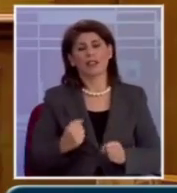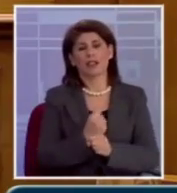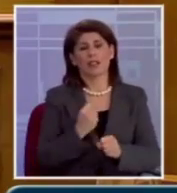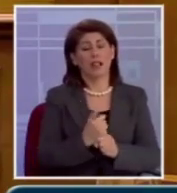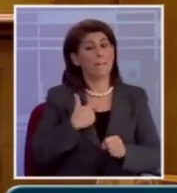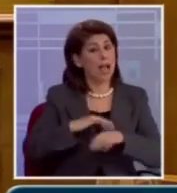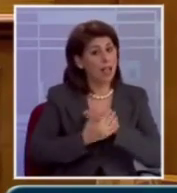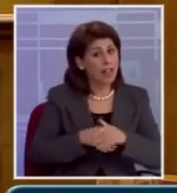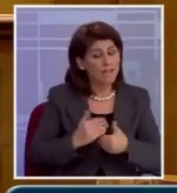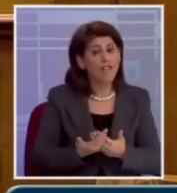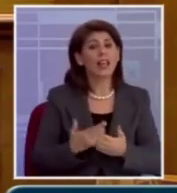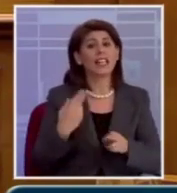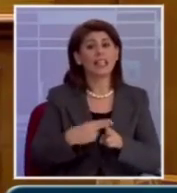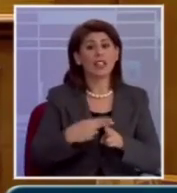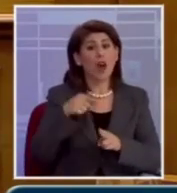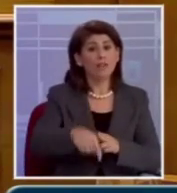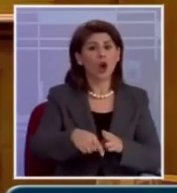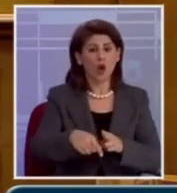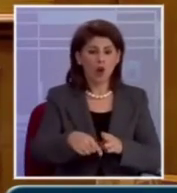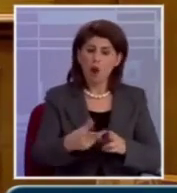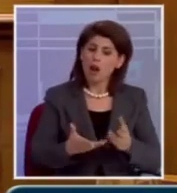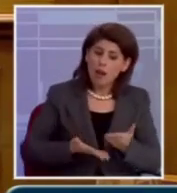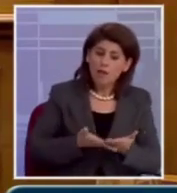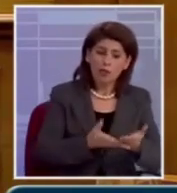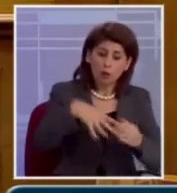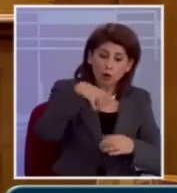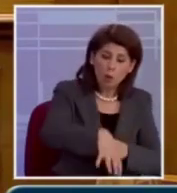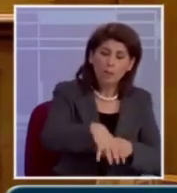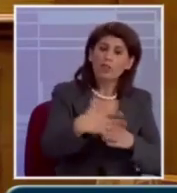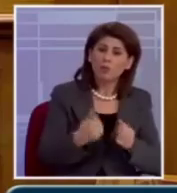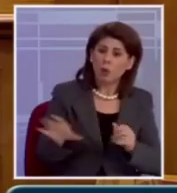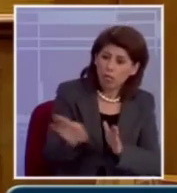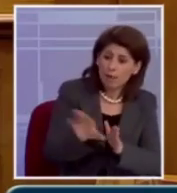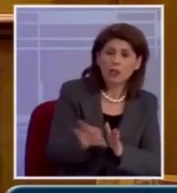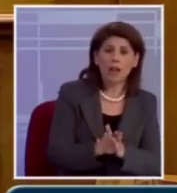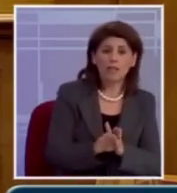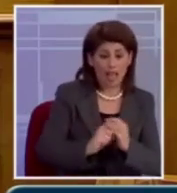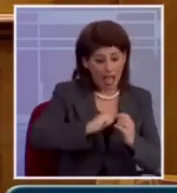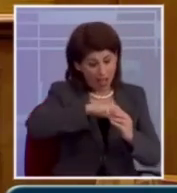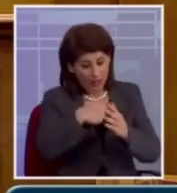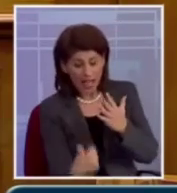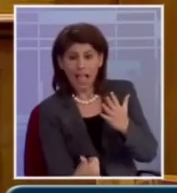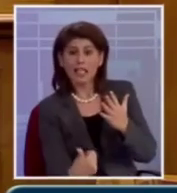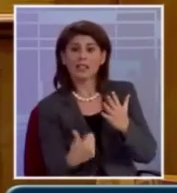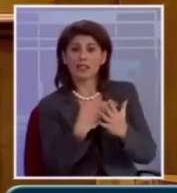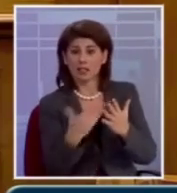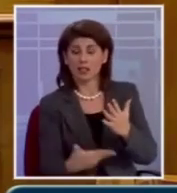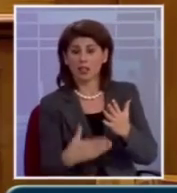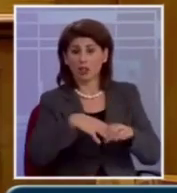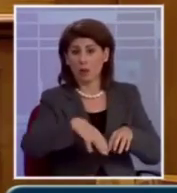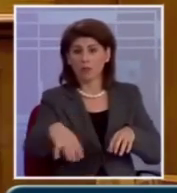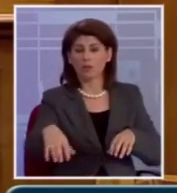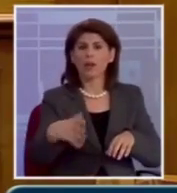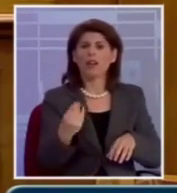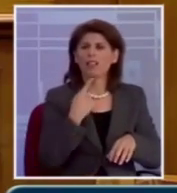Μας ενδιαφέρει κυρίως αυτό. Και μπορούμε πραγματικά στους 6 αυτούς τομείς, όπως γιατί αναφέρθηκα πολύ